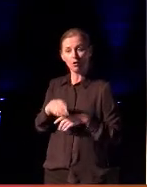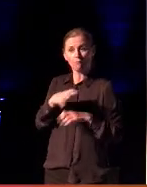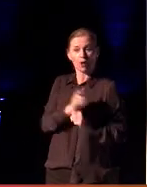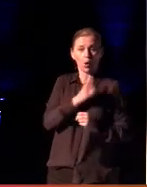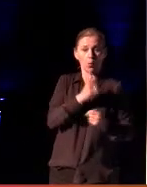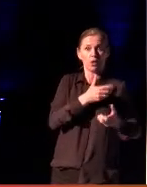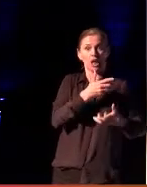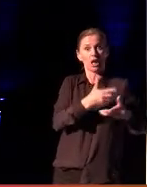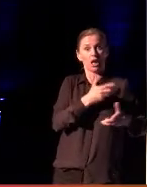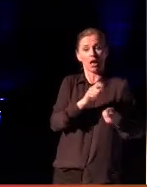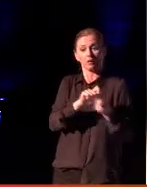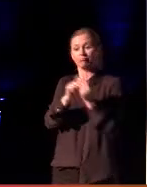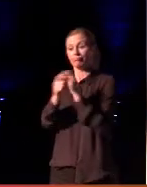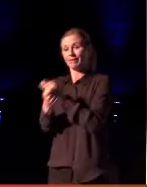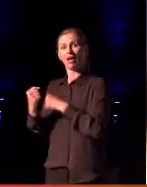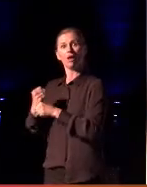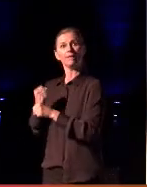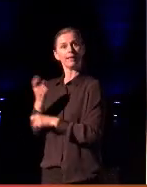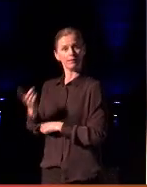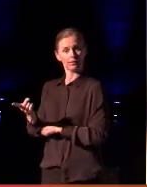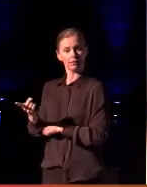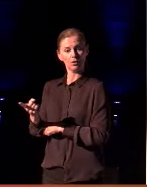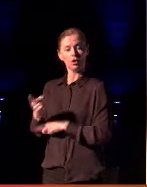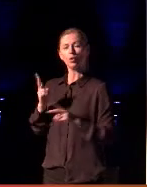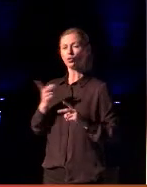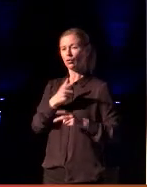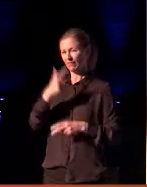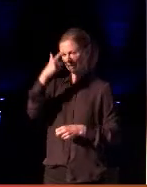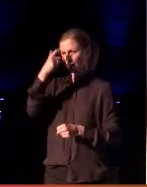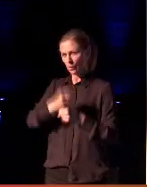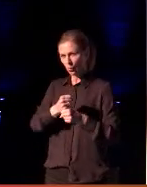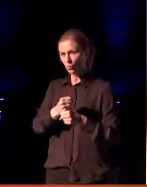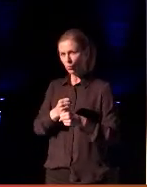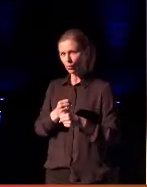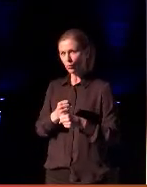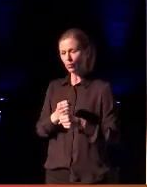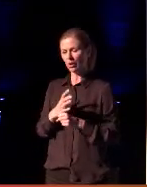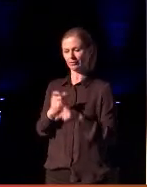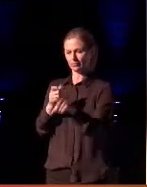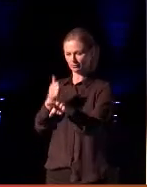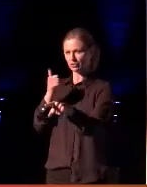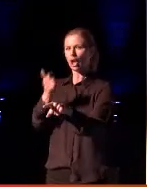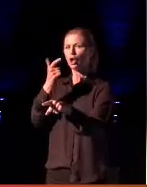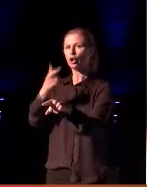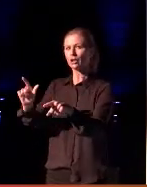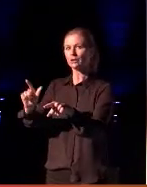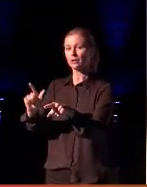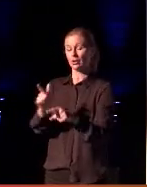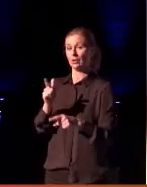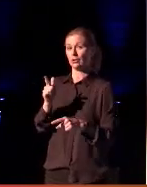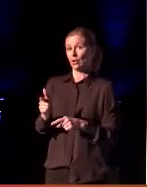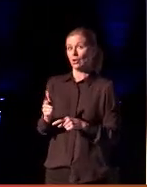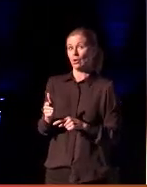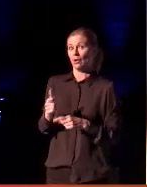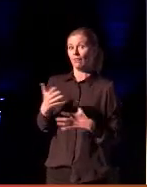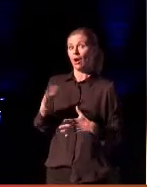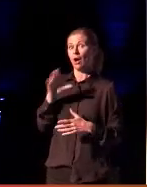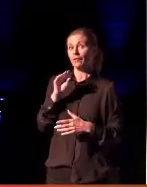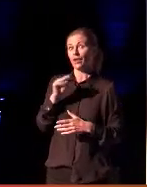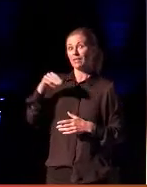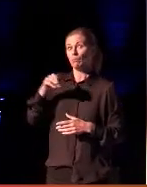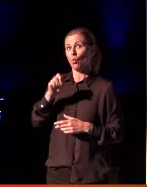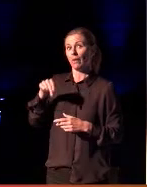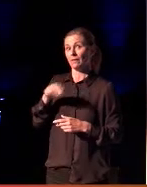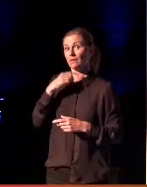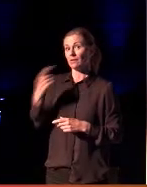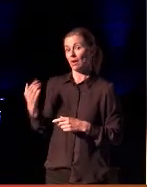ord til handling. For det andre så har vi veldig god tro på at dette her skal lykkes, nettopp på grunn av det som Andreas Moen var